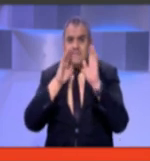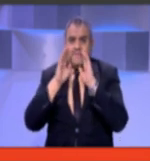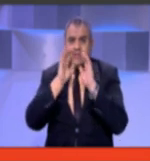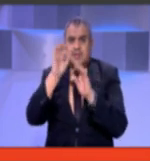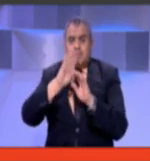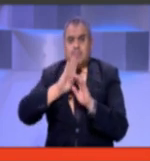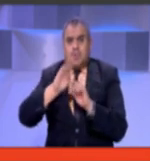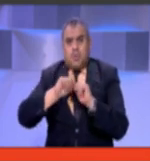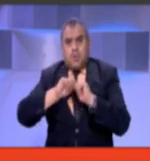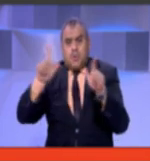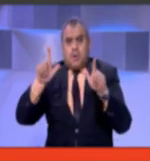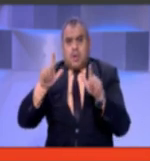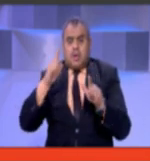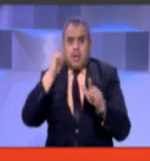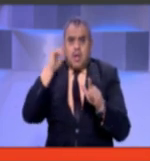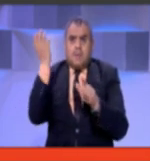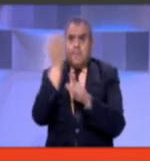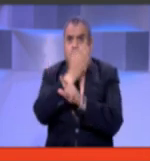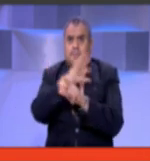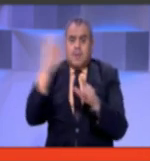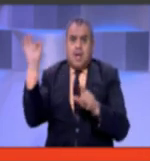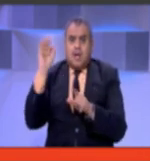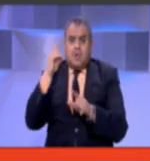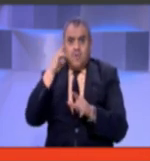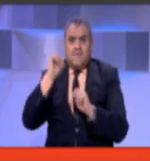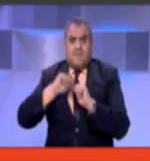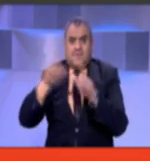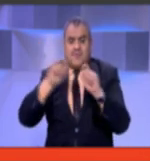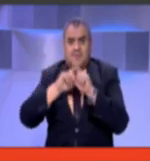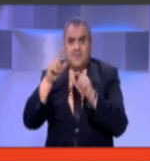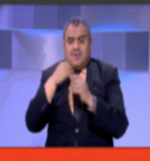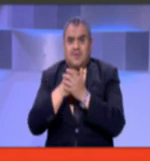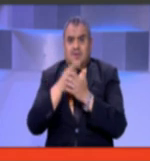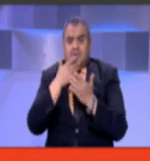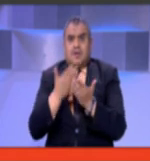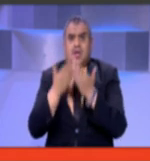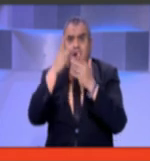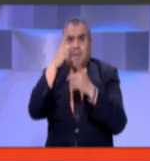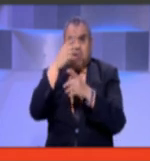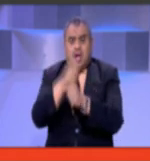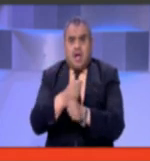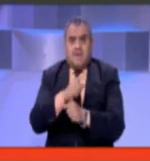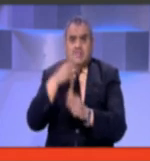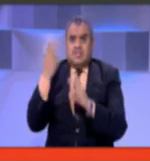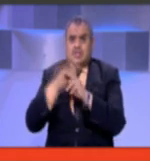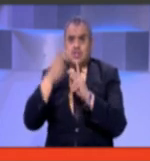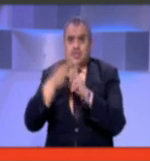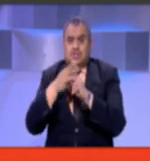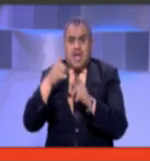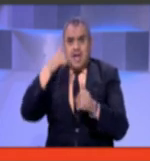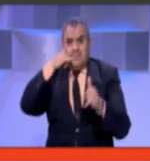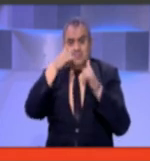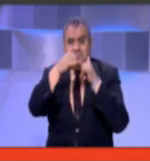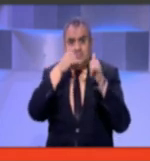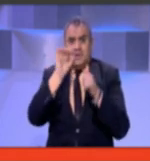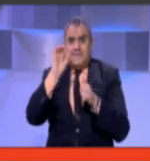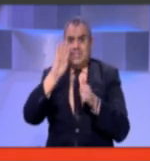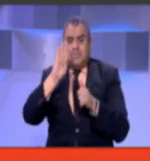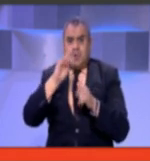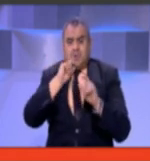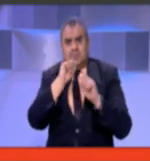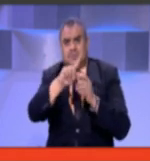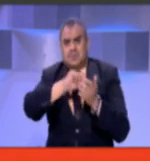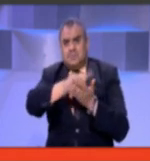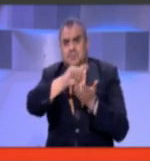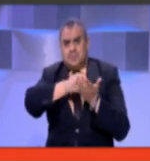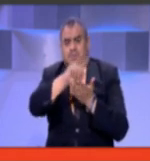كان عامل ضجه كبيره، ناس هو يعرفهم ناس ما يعرفهمش. معنى كده ربنا يحبب